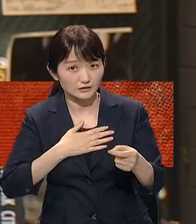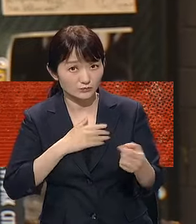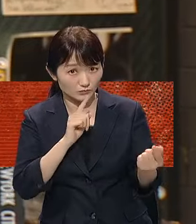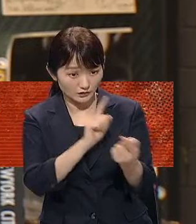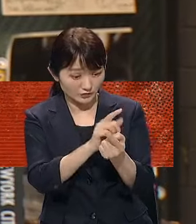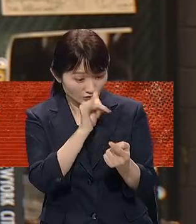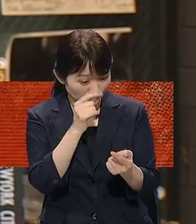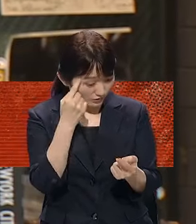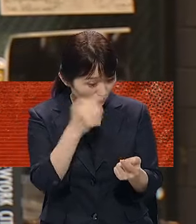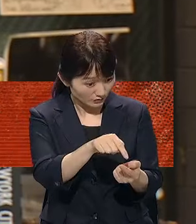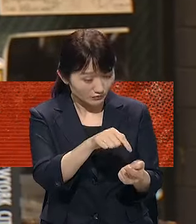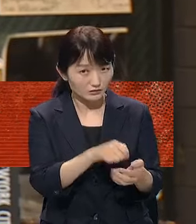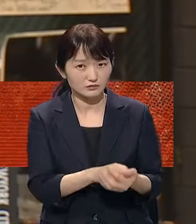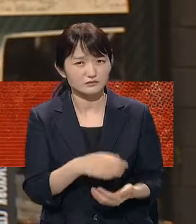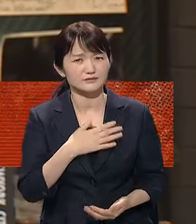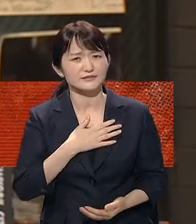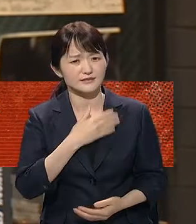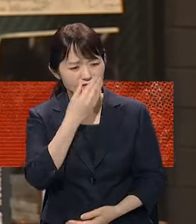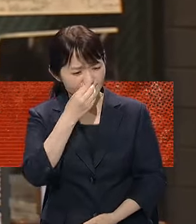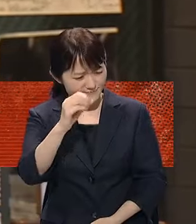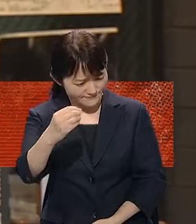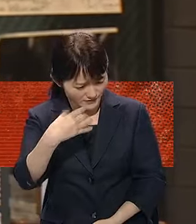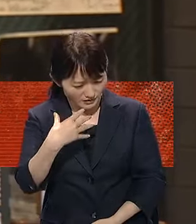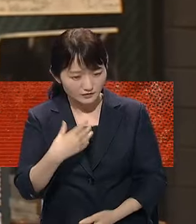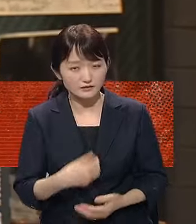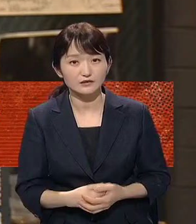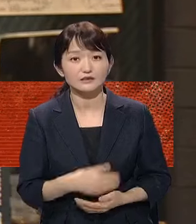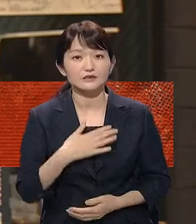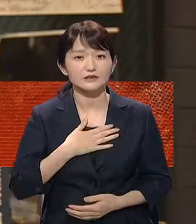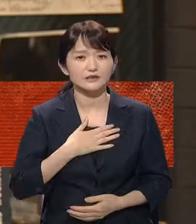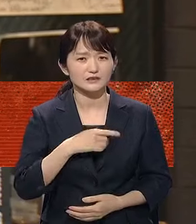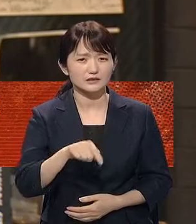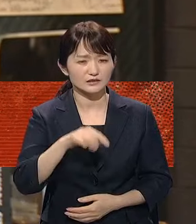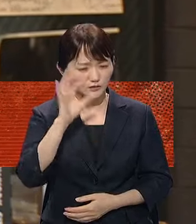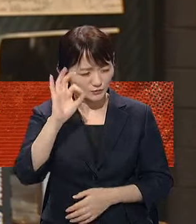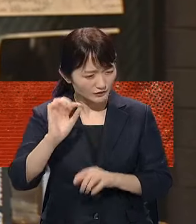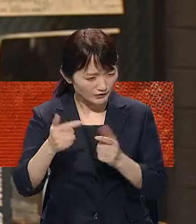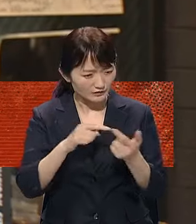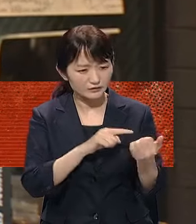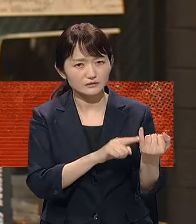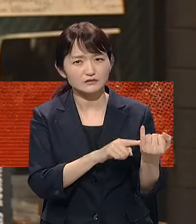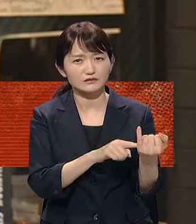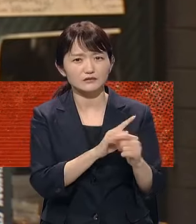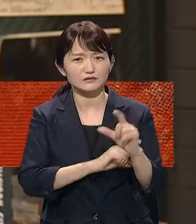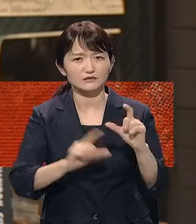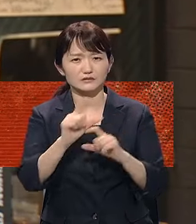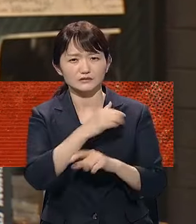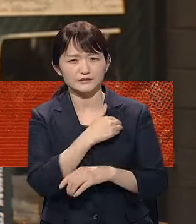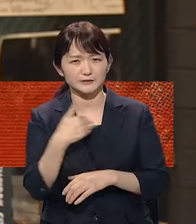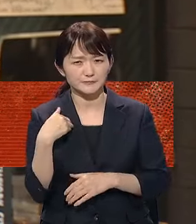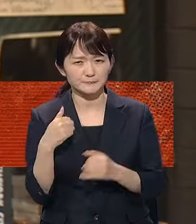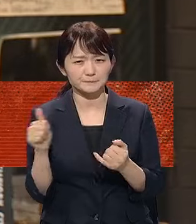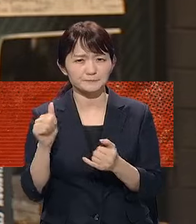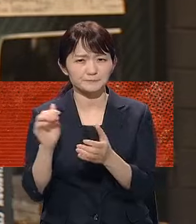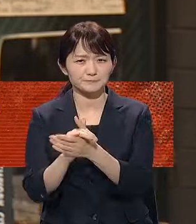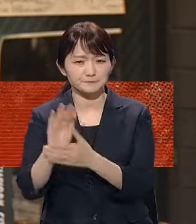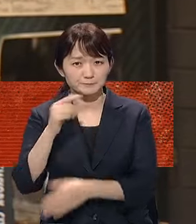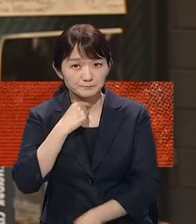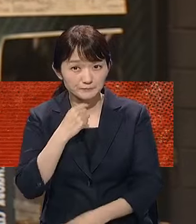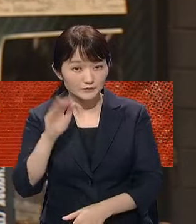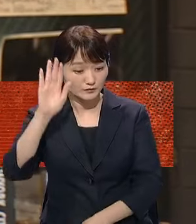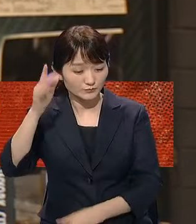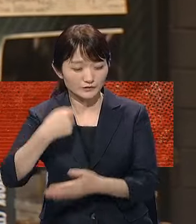수 있어 그땐 또 얼마나 날 무시할 거야 아어 내가 꼴 안 보려고 그리고 너한테 조금 더 당당한 남친 되고 싶어서